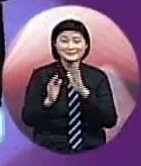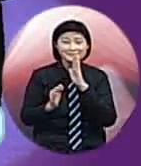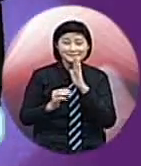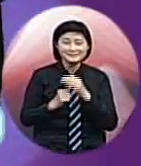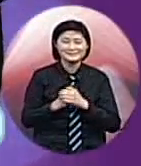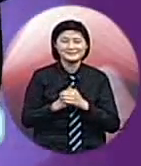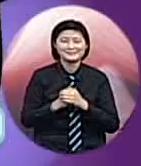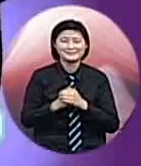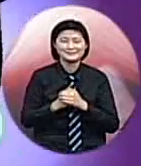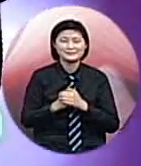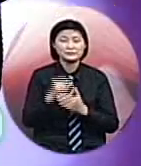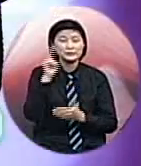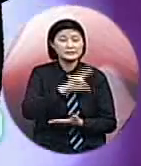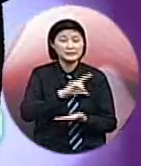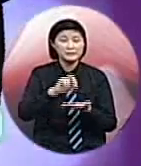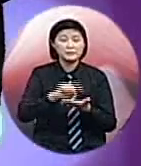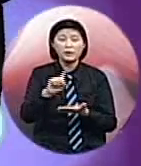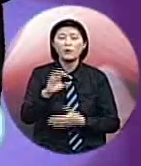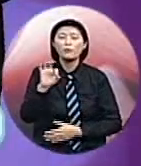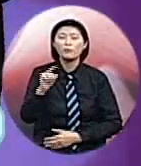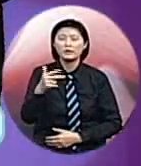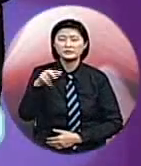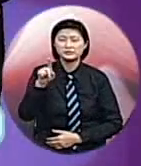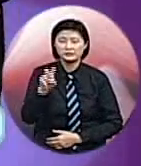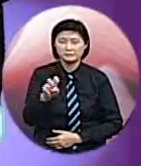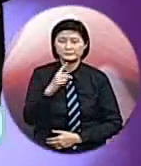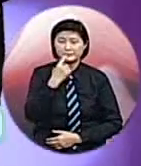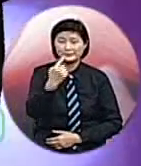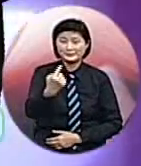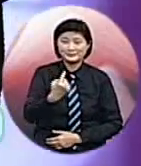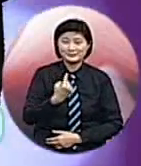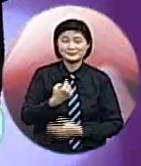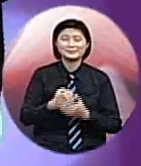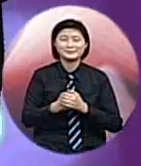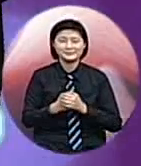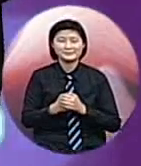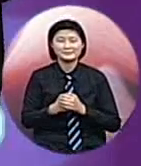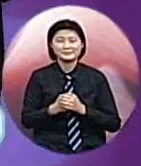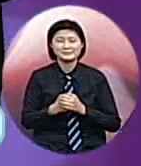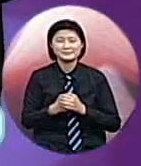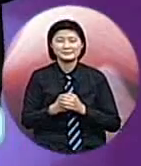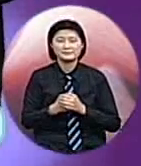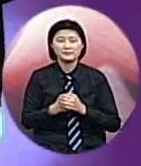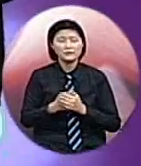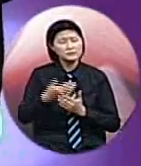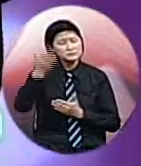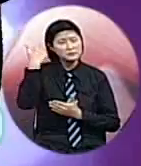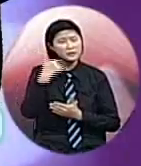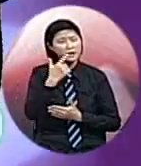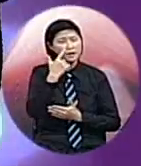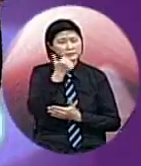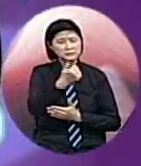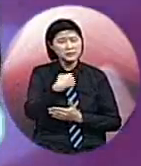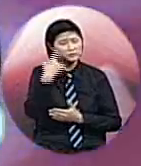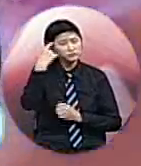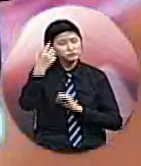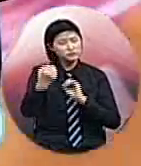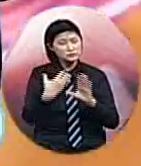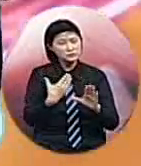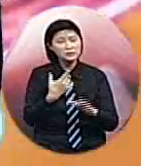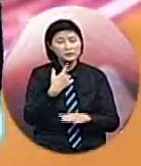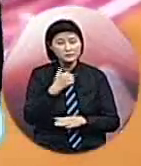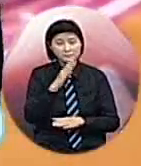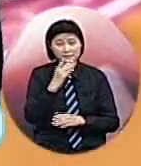오늘 노래 어떤 노래 하신다고 그랬죠? 서른도의 원점 한번 해볼게요. 원점. 예. 그때 우리 아버님이 저한테 퀴즈 냈던 분이. 퀴즈 내셨어요.